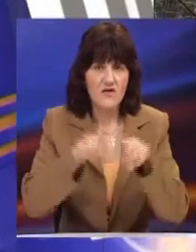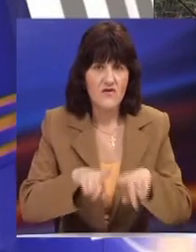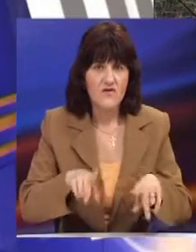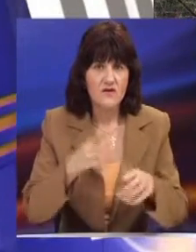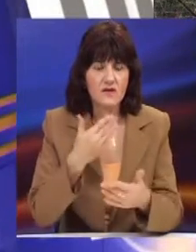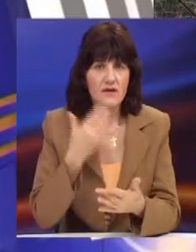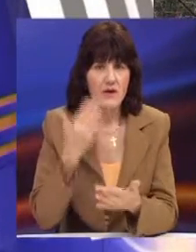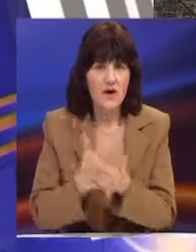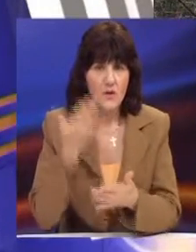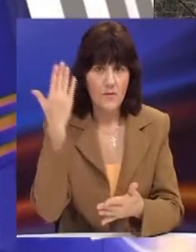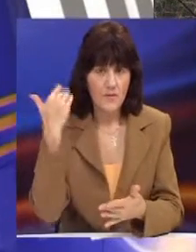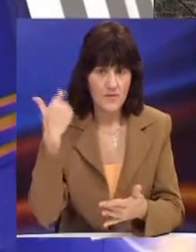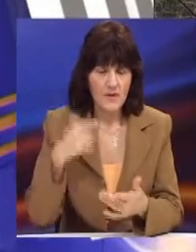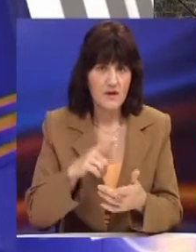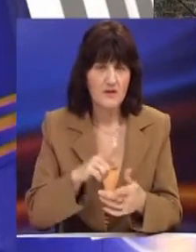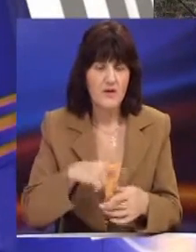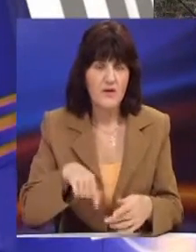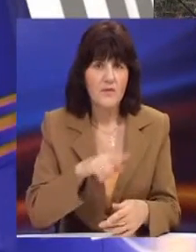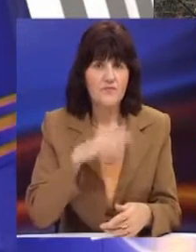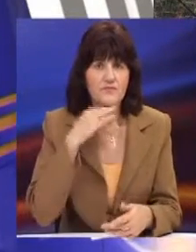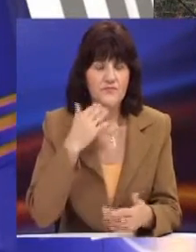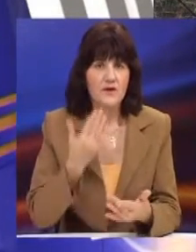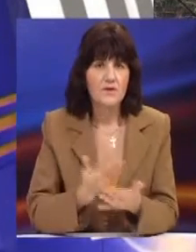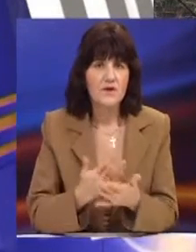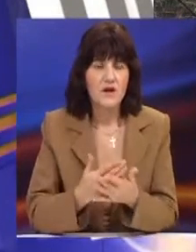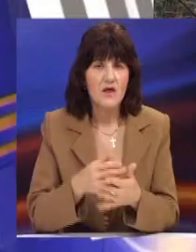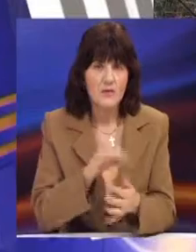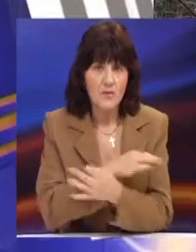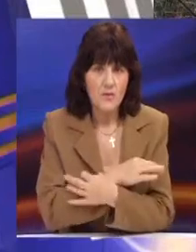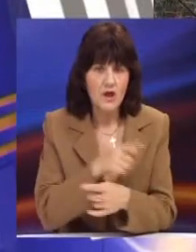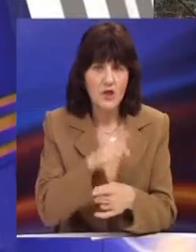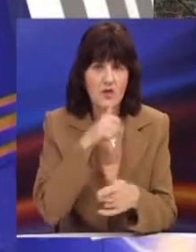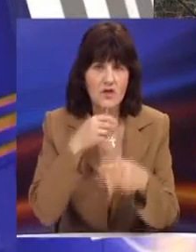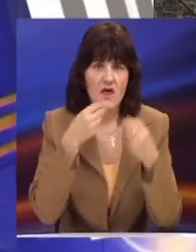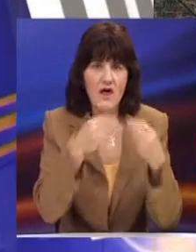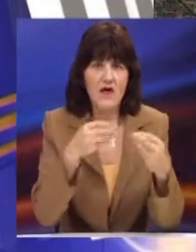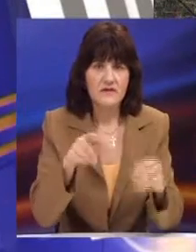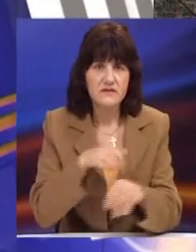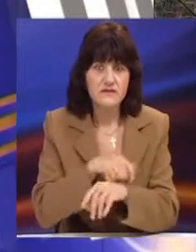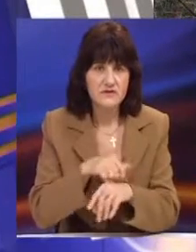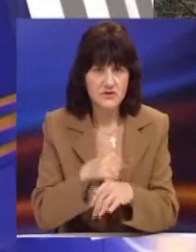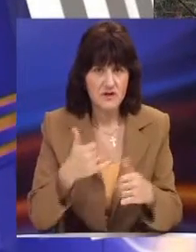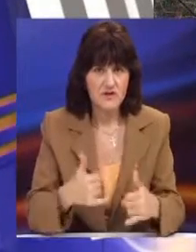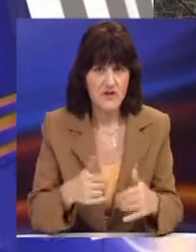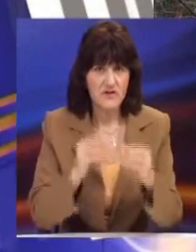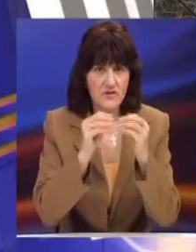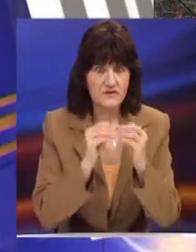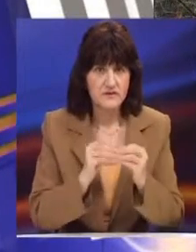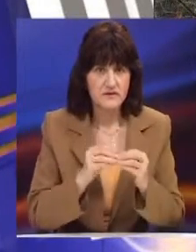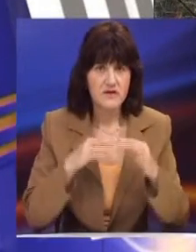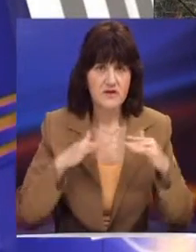mladića i ova jedna devojka koje su stradali i da to bude edukativni čas. Ovi naši skupovi